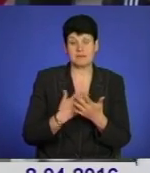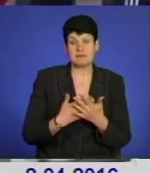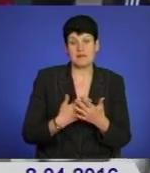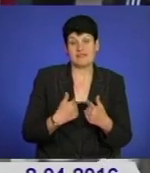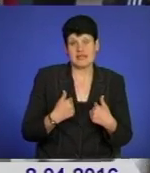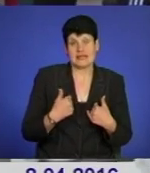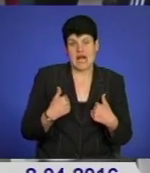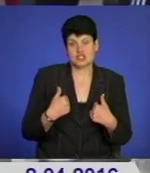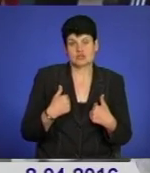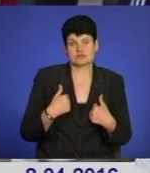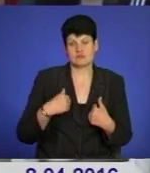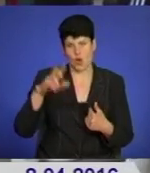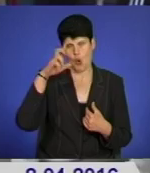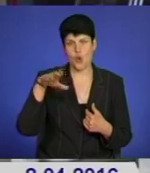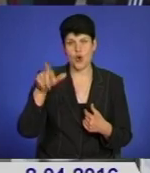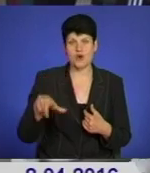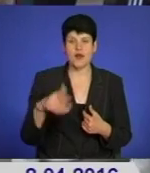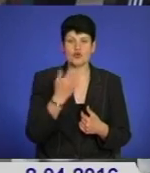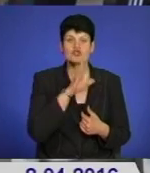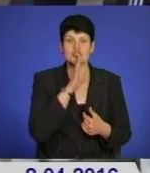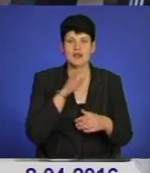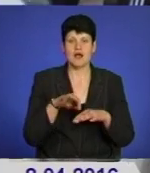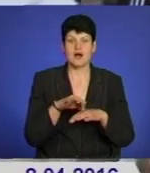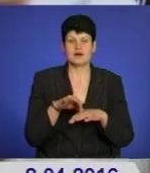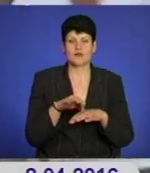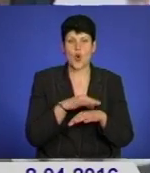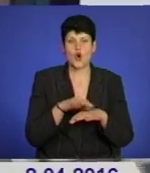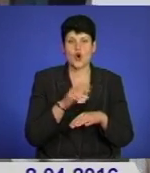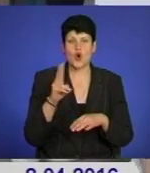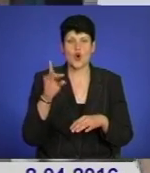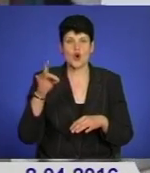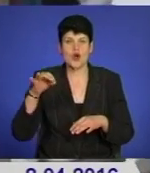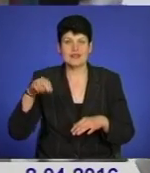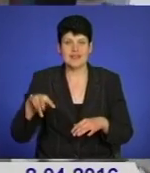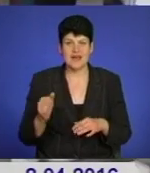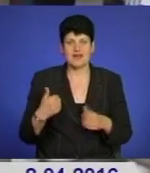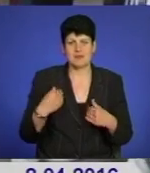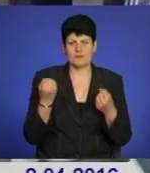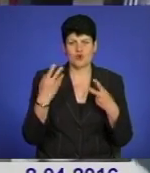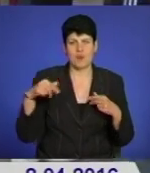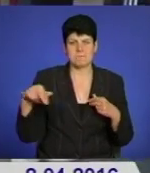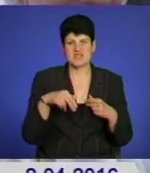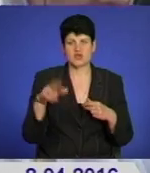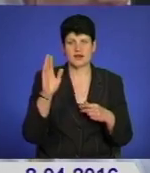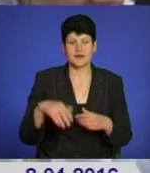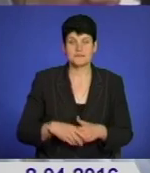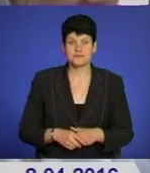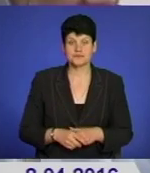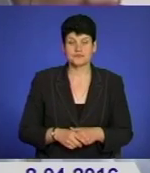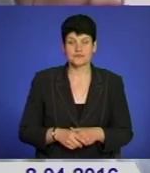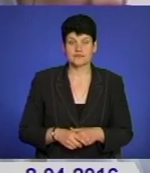і його жінка – це, напевно, королева, а всі ми для нього якісь пішаки, щось тому подібне.